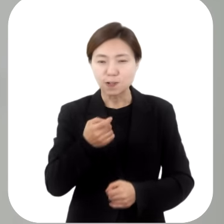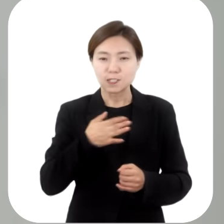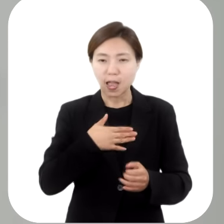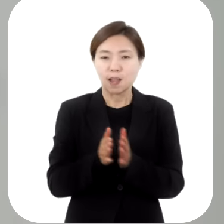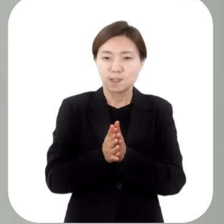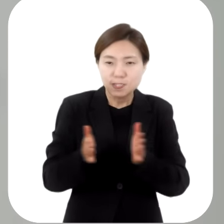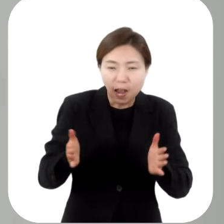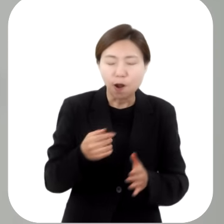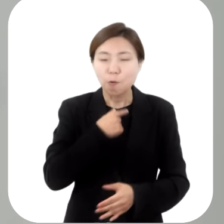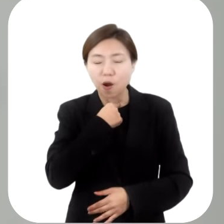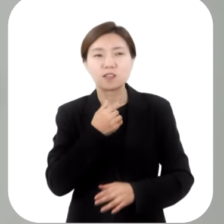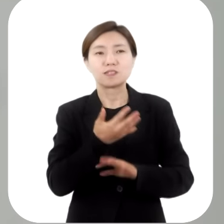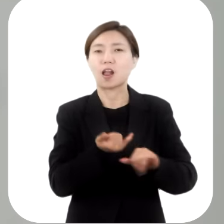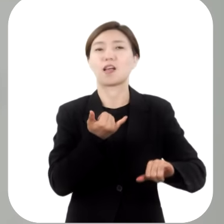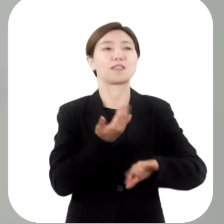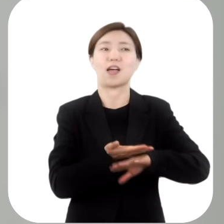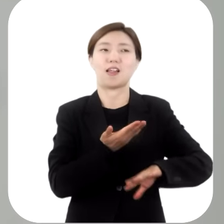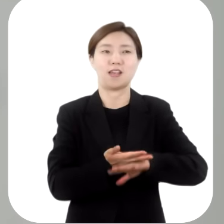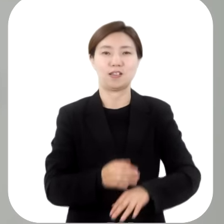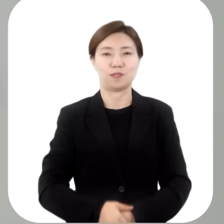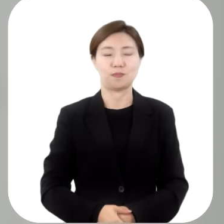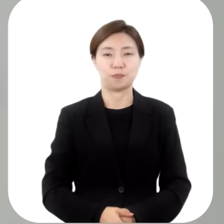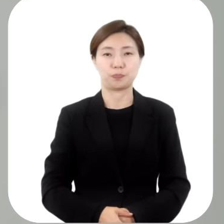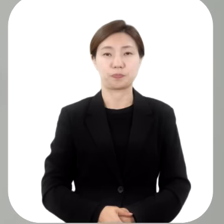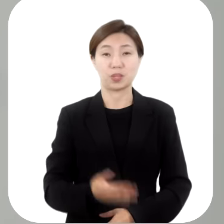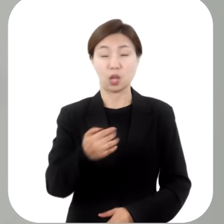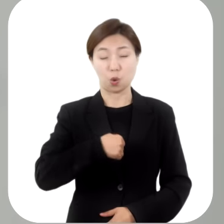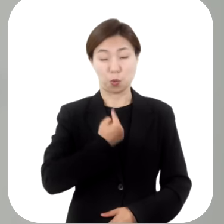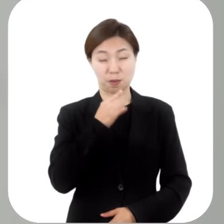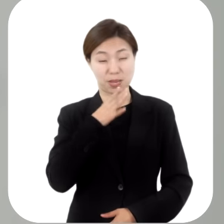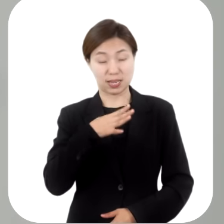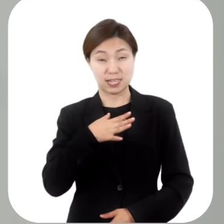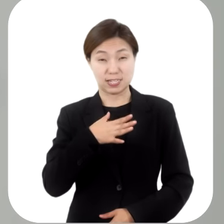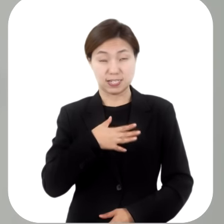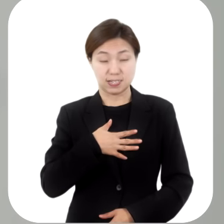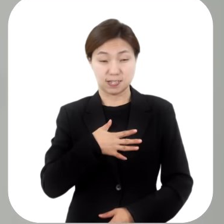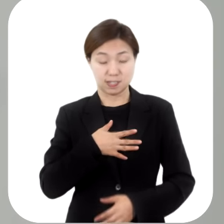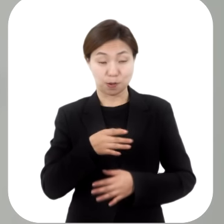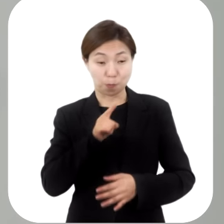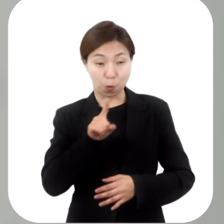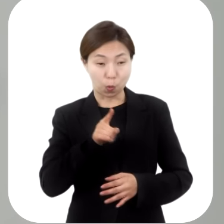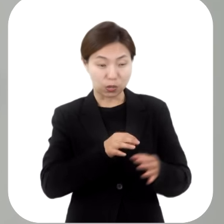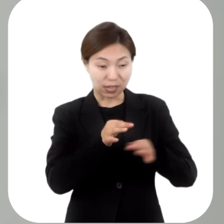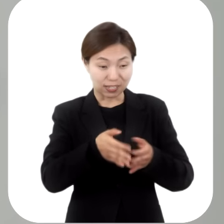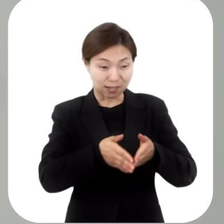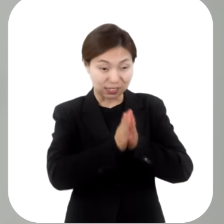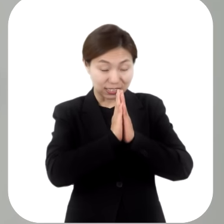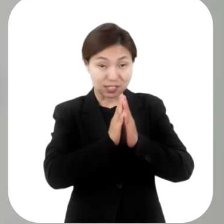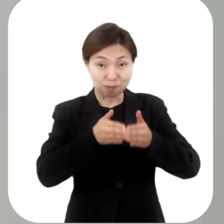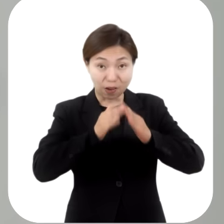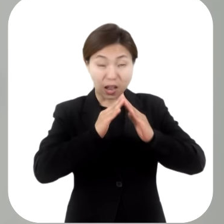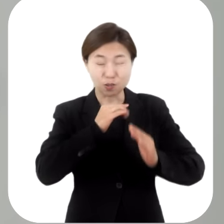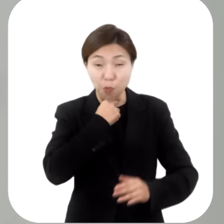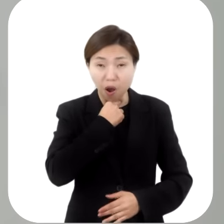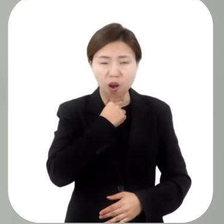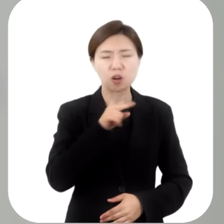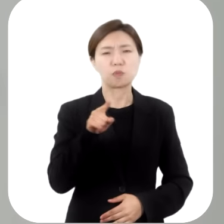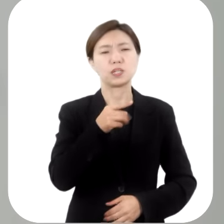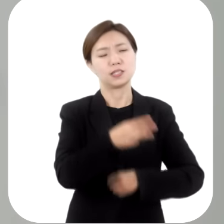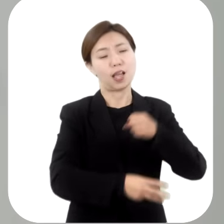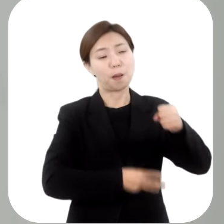일을 할 때 먼저 거기에 어떤 독자적인 사업을 하려면 먼저 거기에 가서 취직을